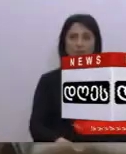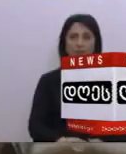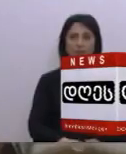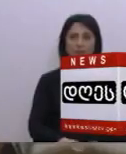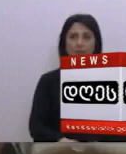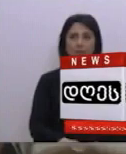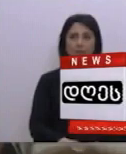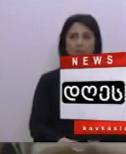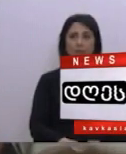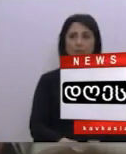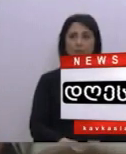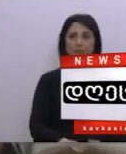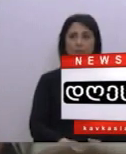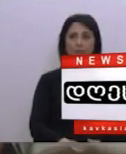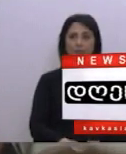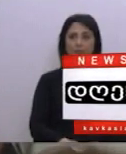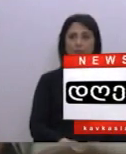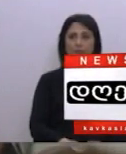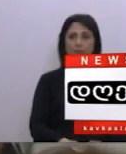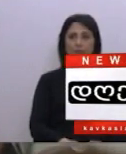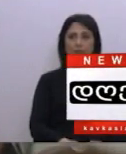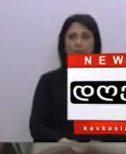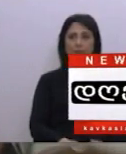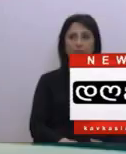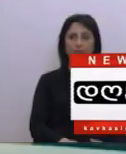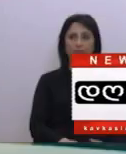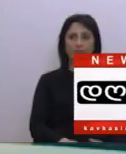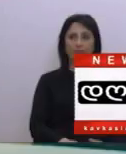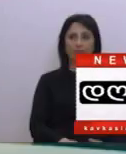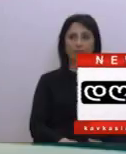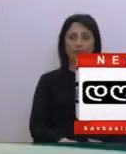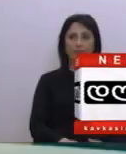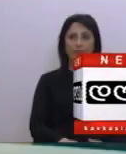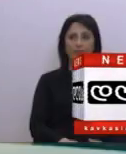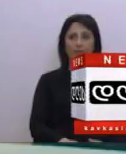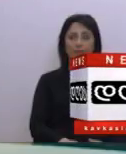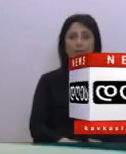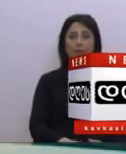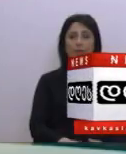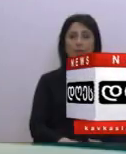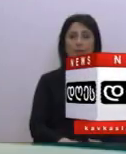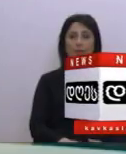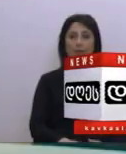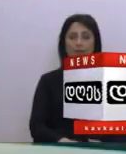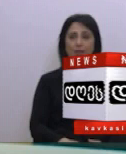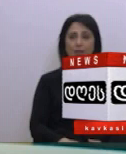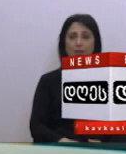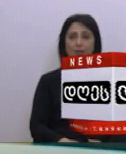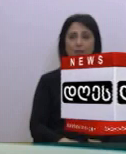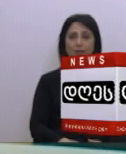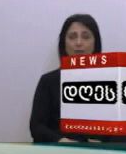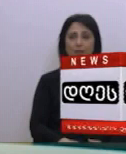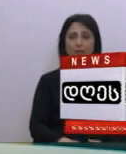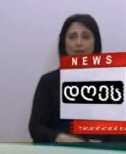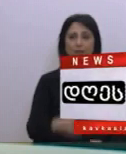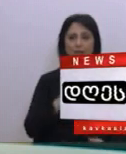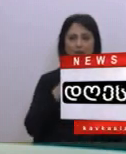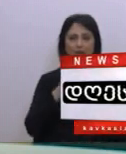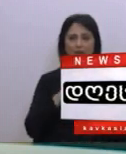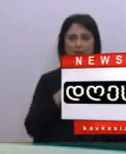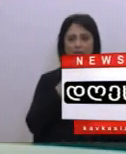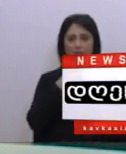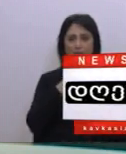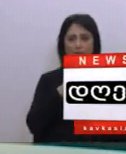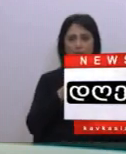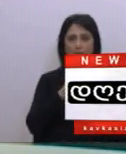შოუზე ლაპარაკით ეს გაიც რაგაცები. Regulă. Dacă dros mai îți gaces. Tragedii dros mai îți gacerde, nu